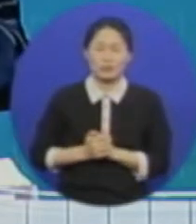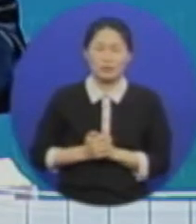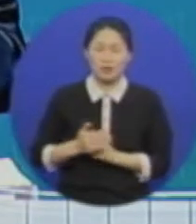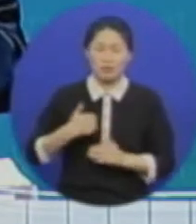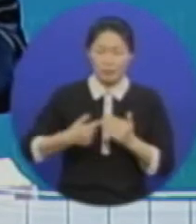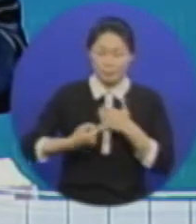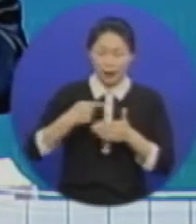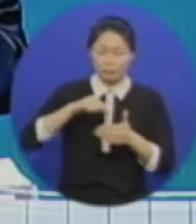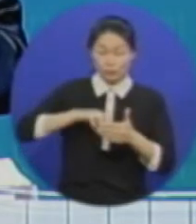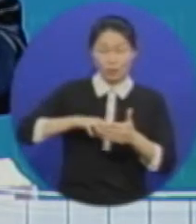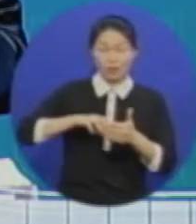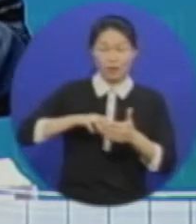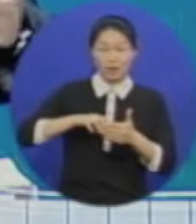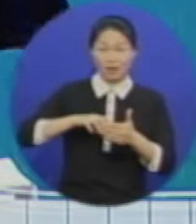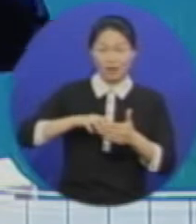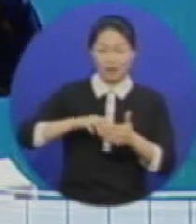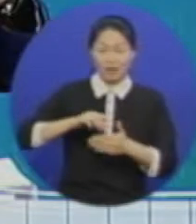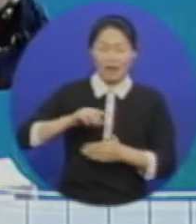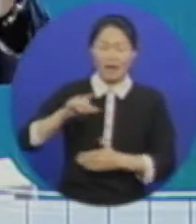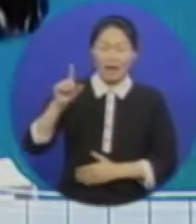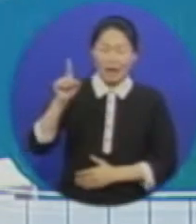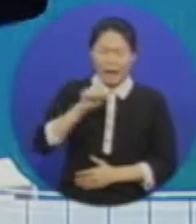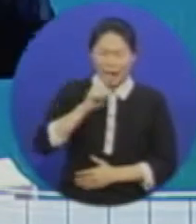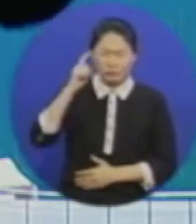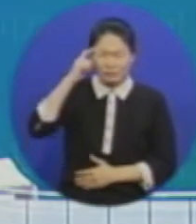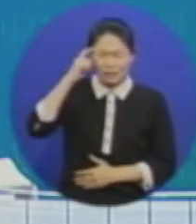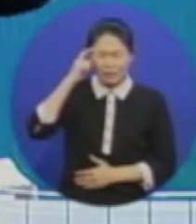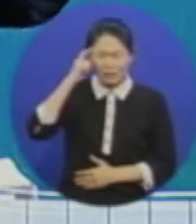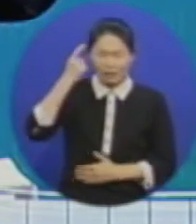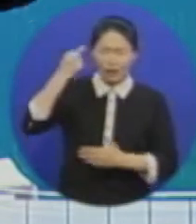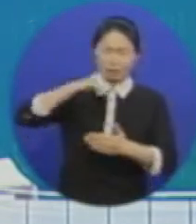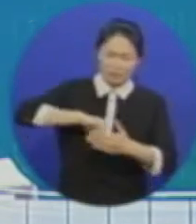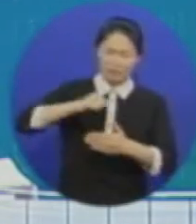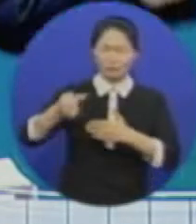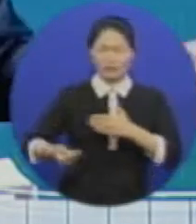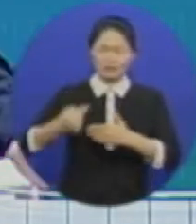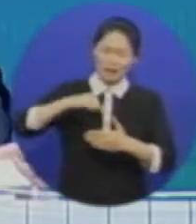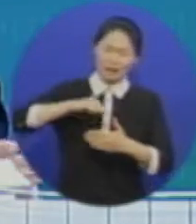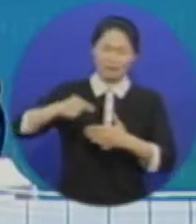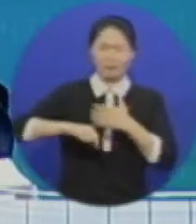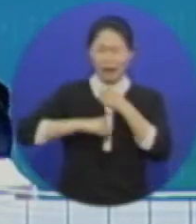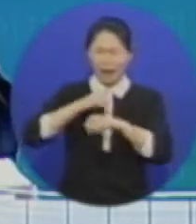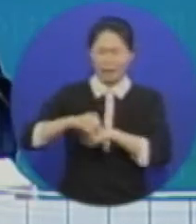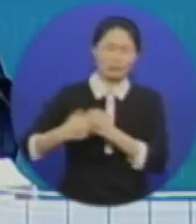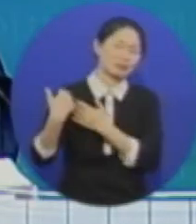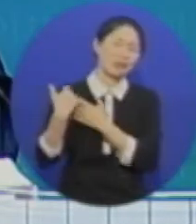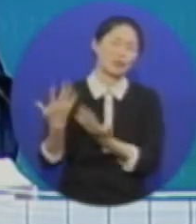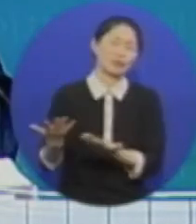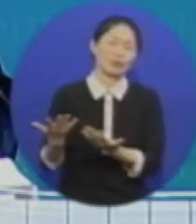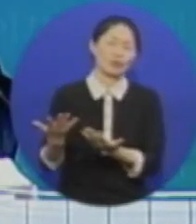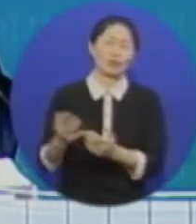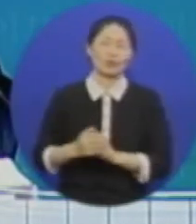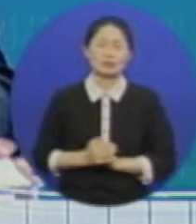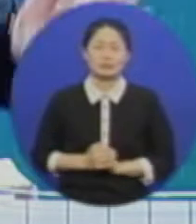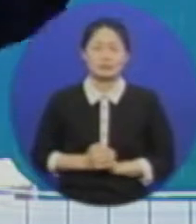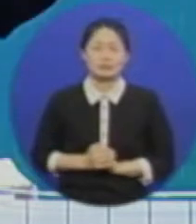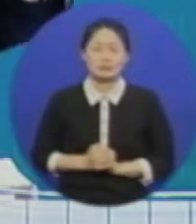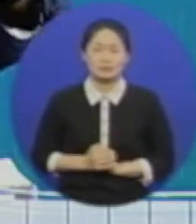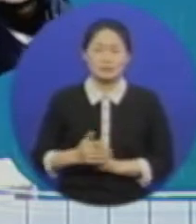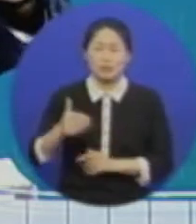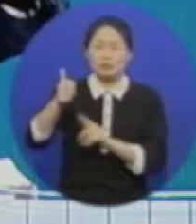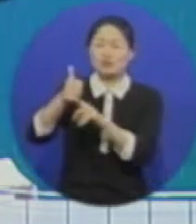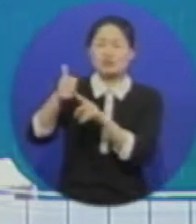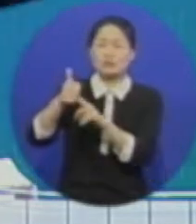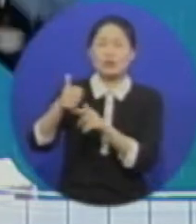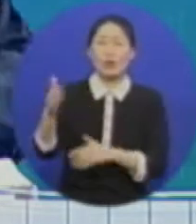내 마음속에 아무 생각이 나다 들어왔다가 나갔다가 마음대로 하도록 내버려 두고 있는 거예요 주인이